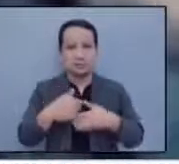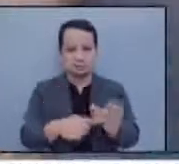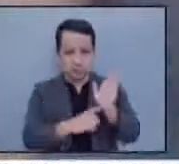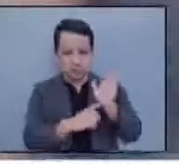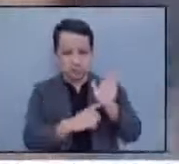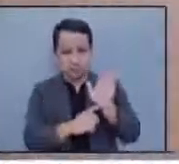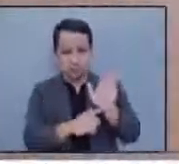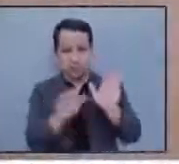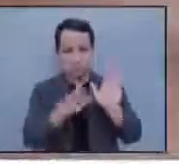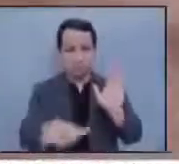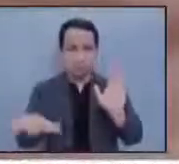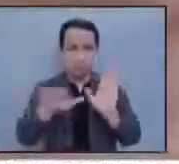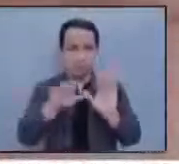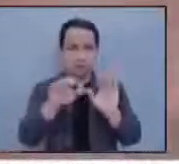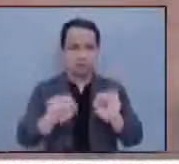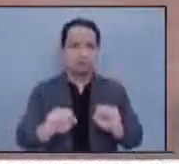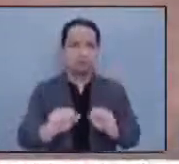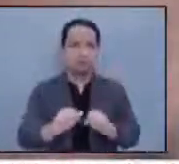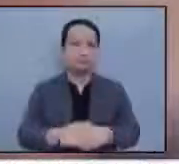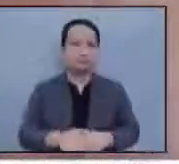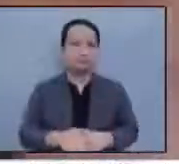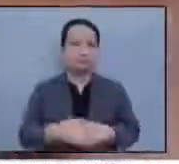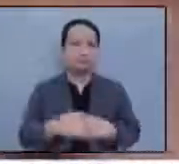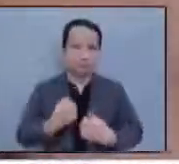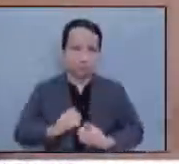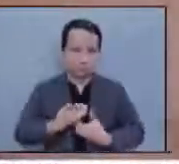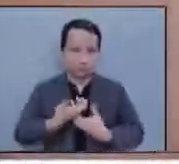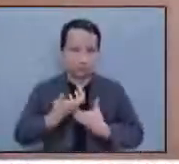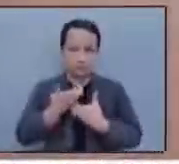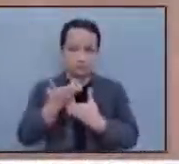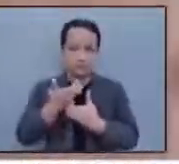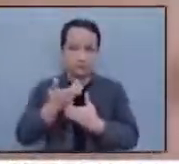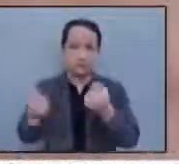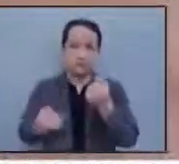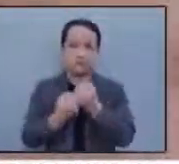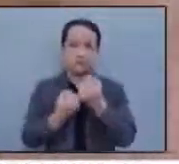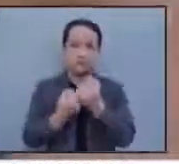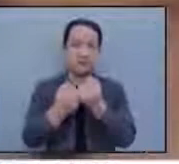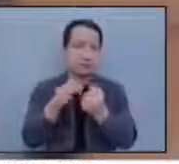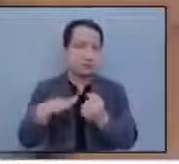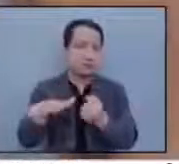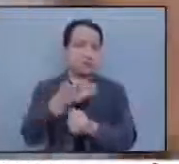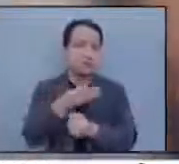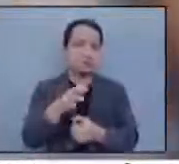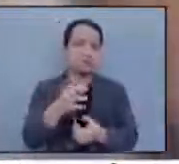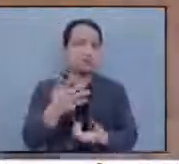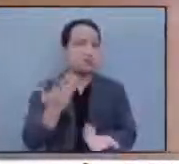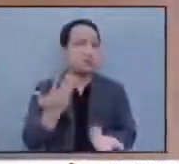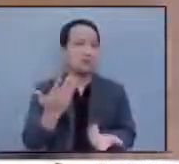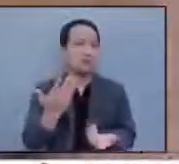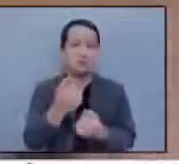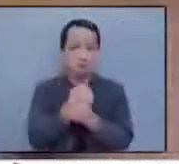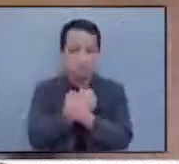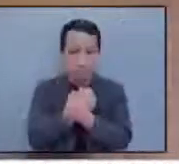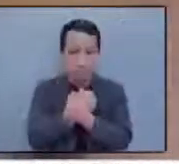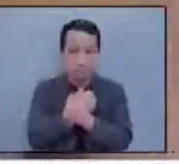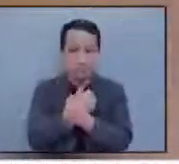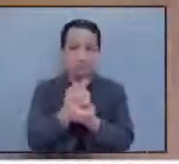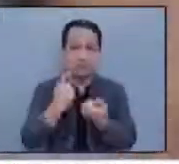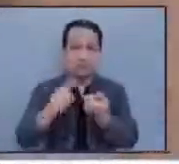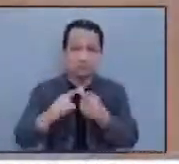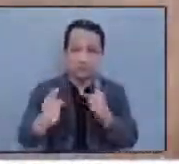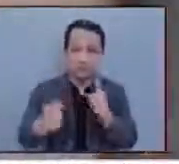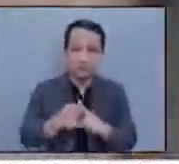buong mundo ang taus-puso nating pagsuporta at pagmamahal sa mga kaibigan at kapamilya nating